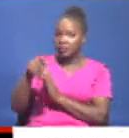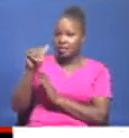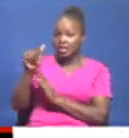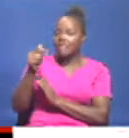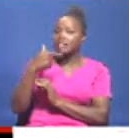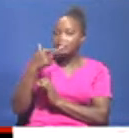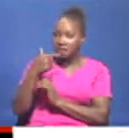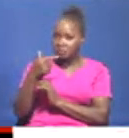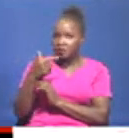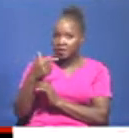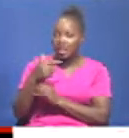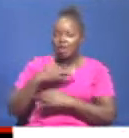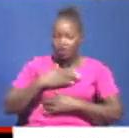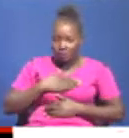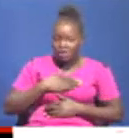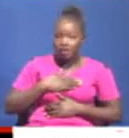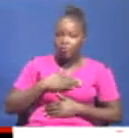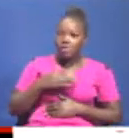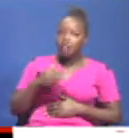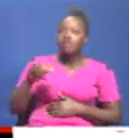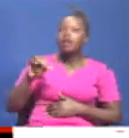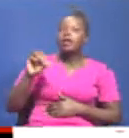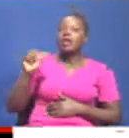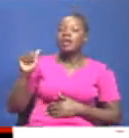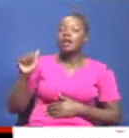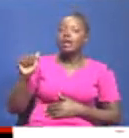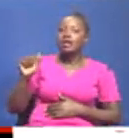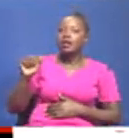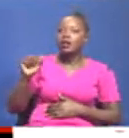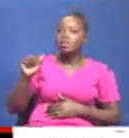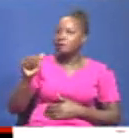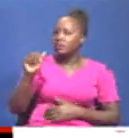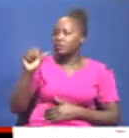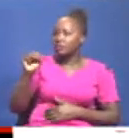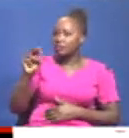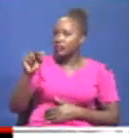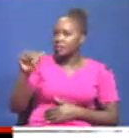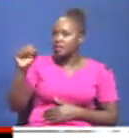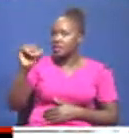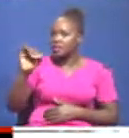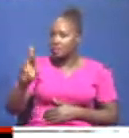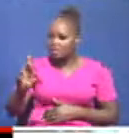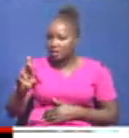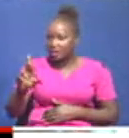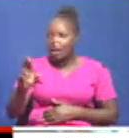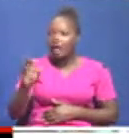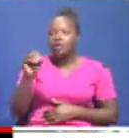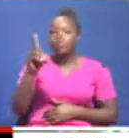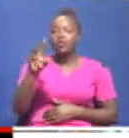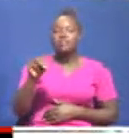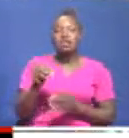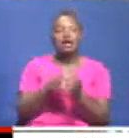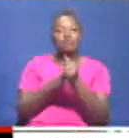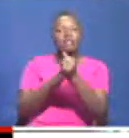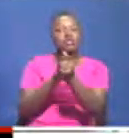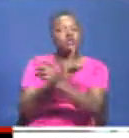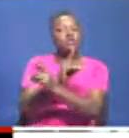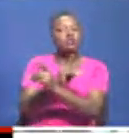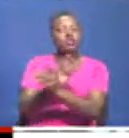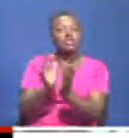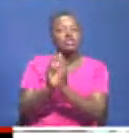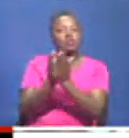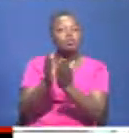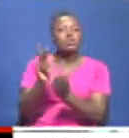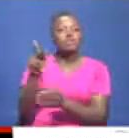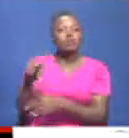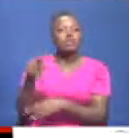mheshimiwa Abdulswamaad Sharif Nassir na viongozi wa ODM ndio wale simama mbele kutetea mambo ya KPA. Leo